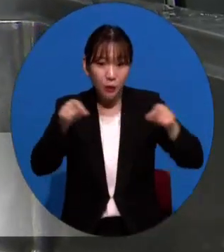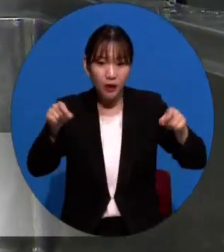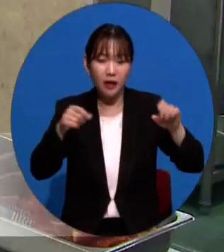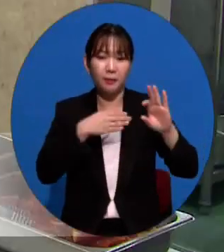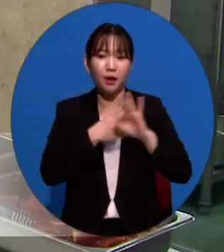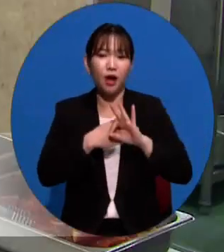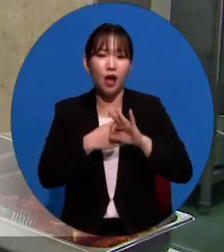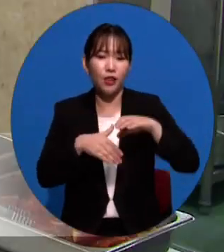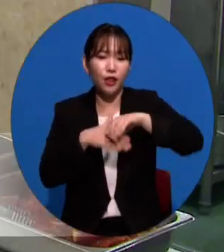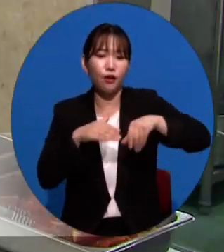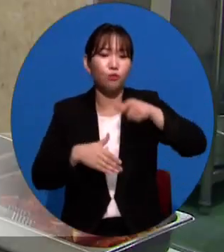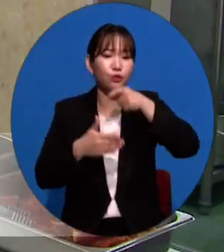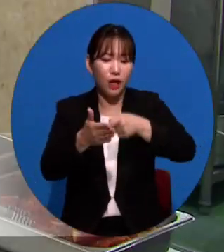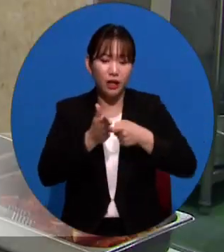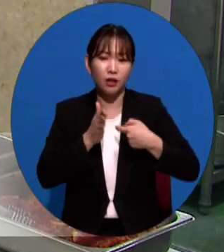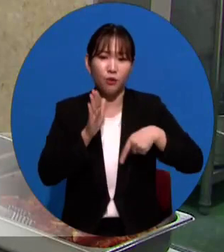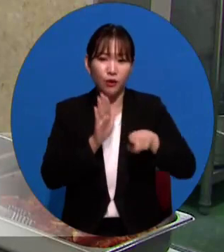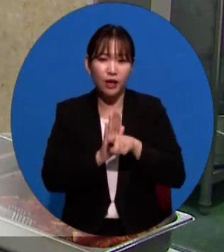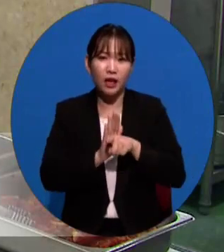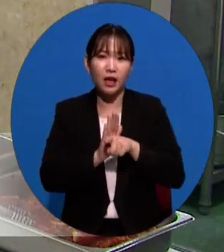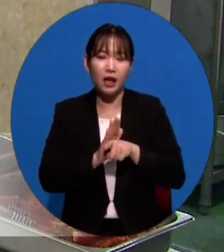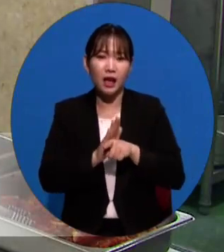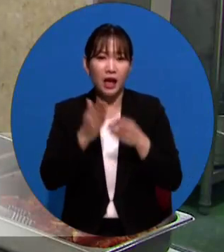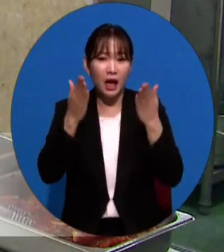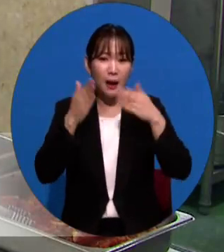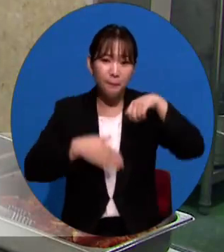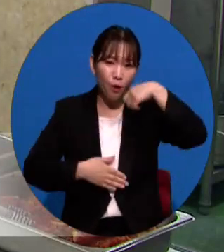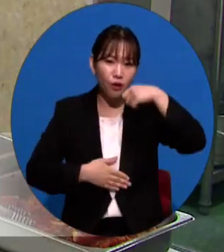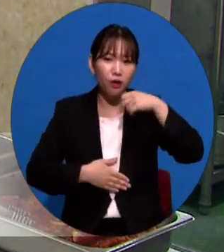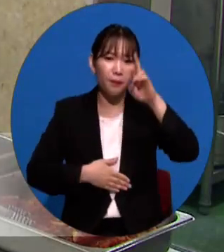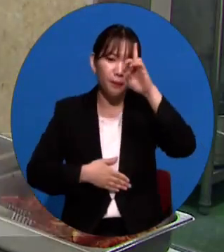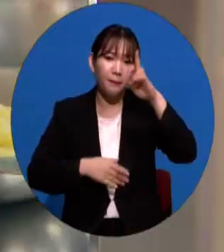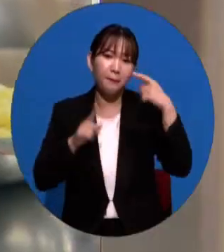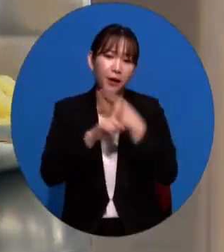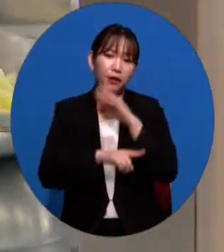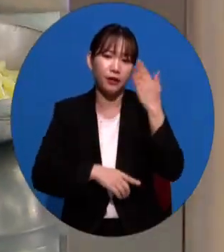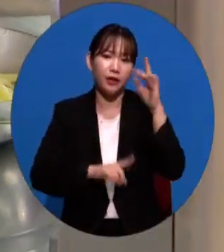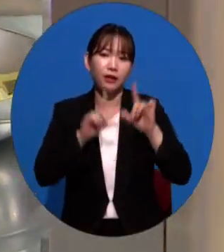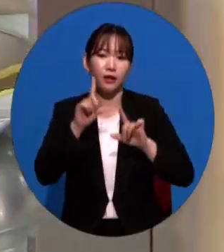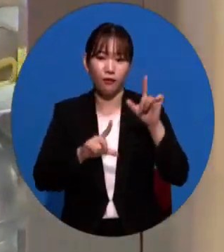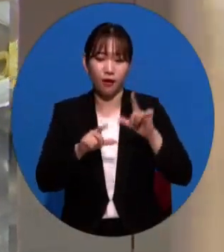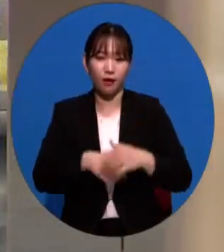아끼기 위해 학교들은 급식으로 간편식 제공도 검토해야 할 상황입니다.